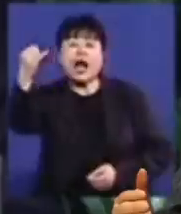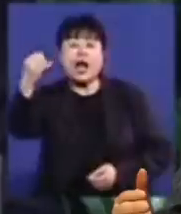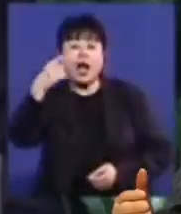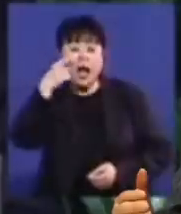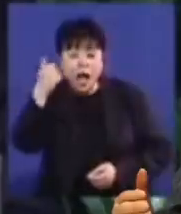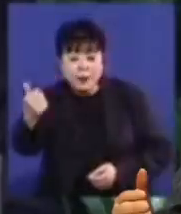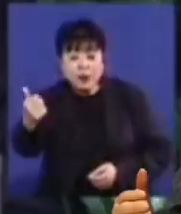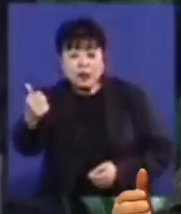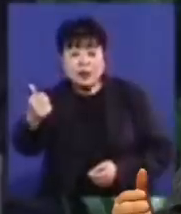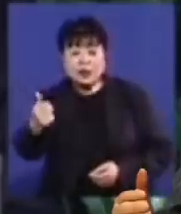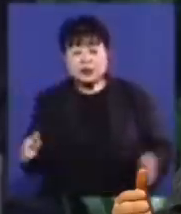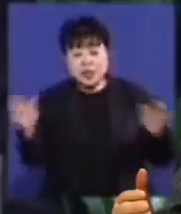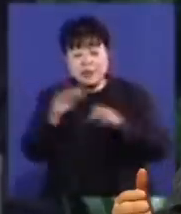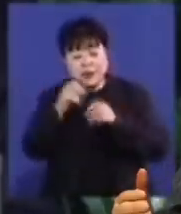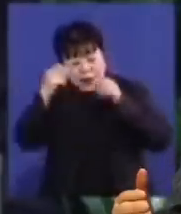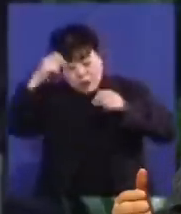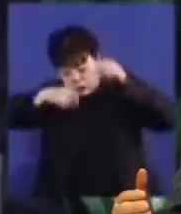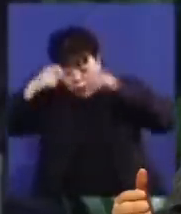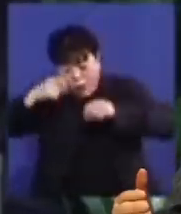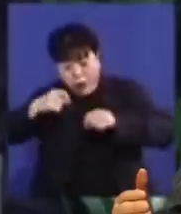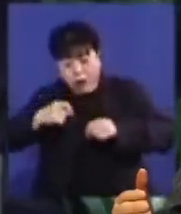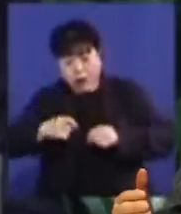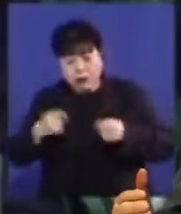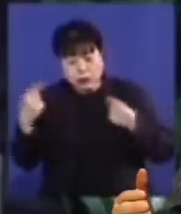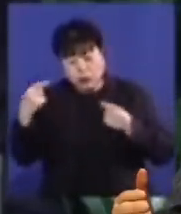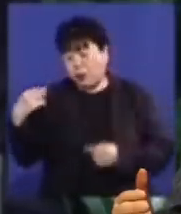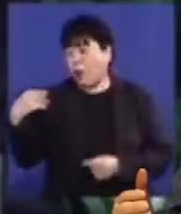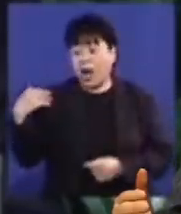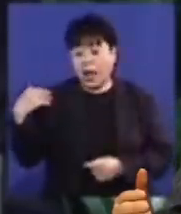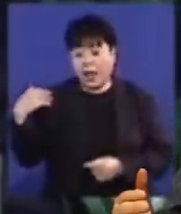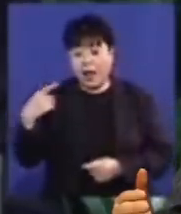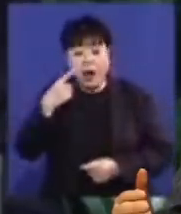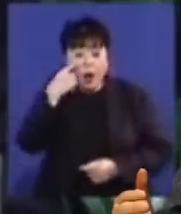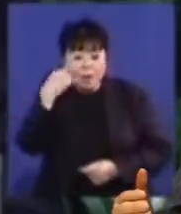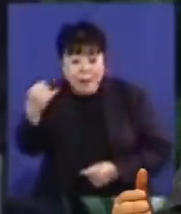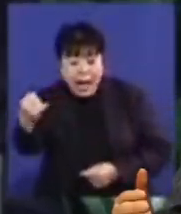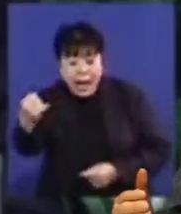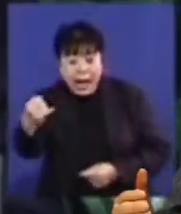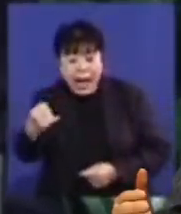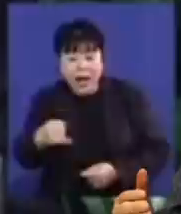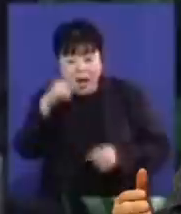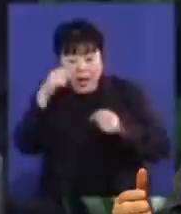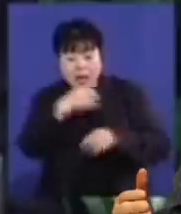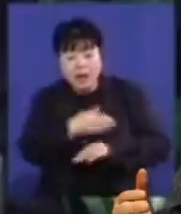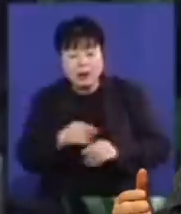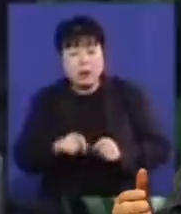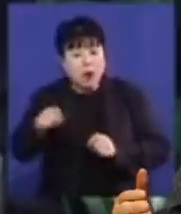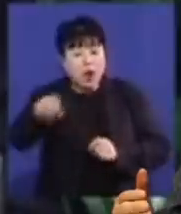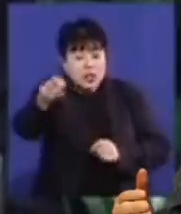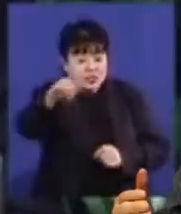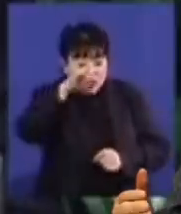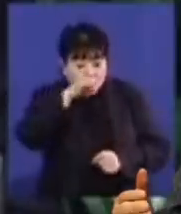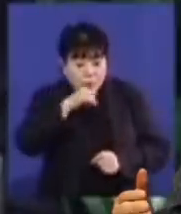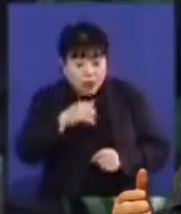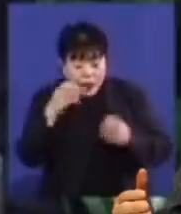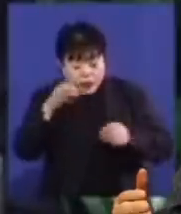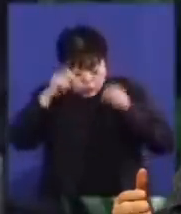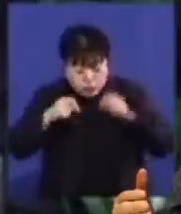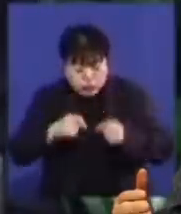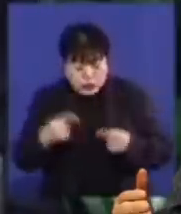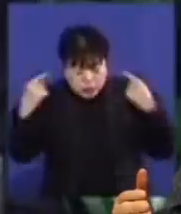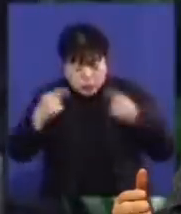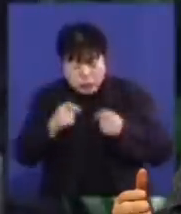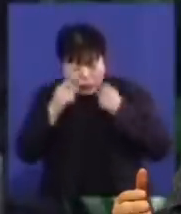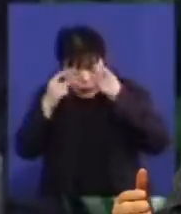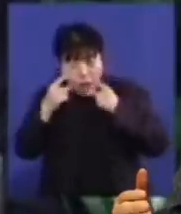아버지는 어린아이가 밤에 깨어나서 울어도 우는 소리를 못 들을 때가 많습니다. 그러나 어머니는 다른 방에서 자더라도 어린아이의 우는 소리 들리는 것입니다.